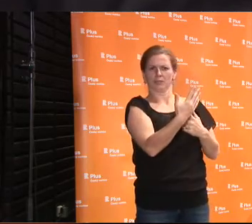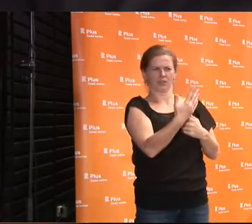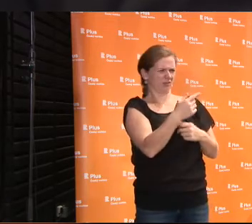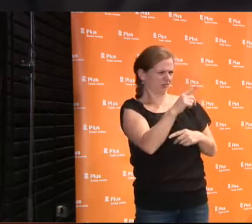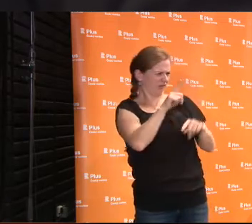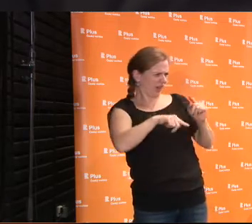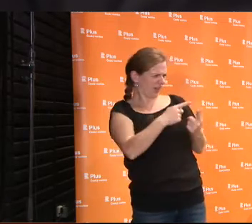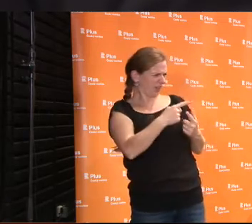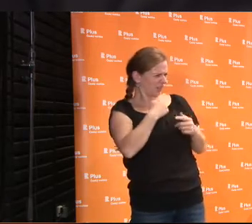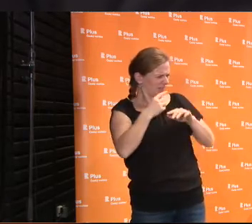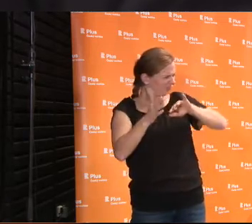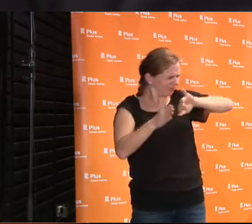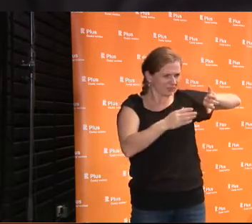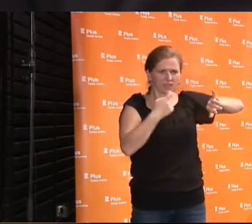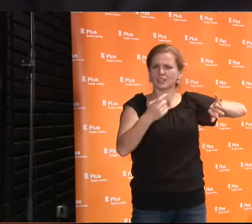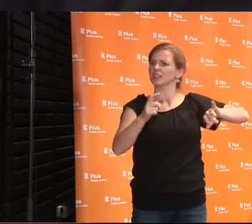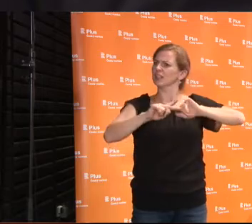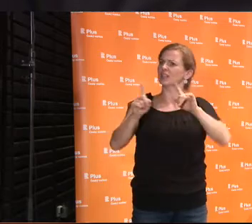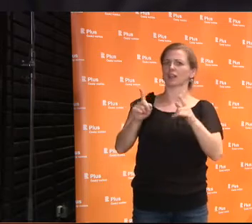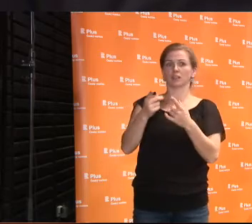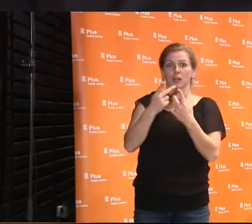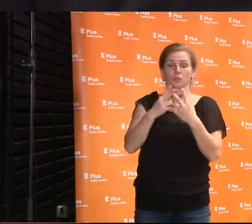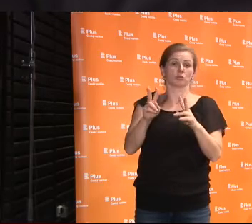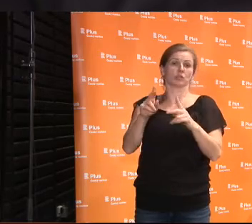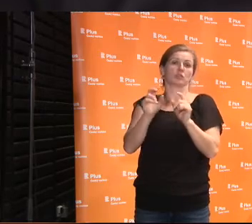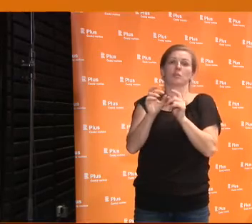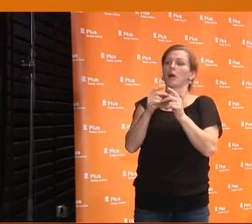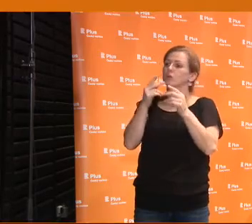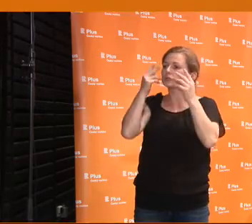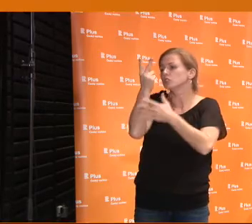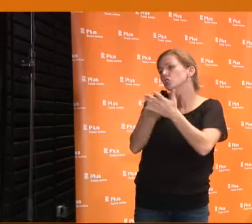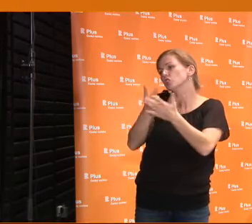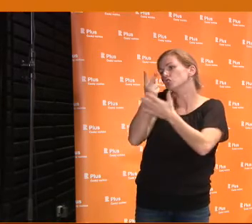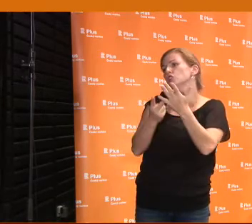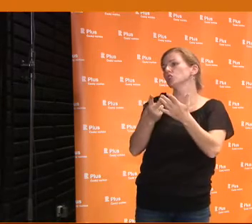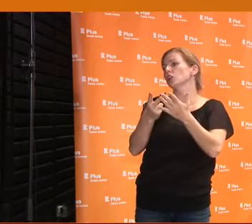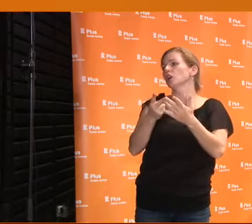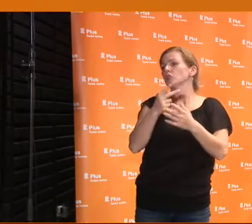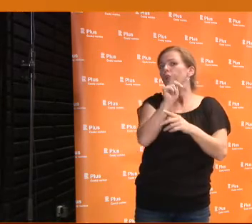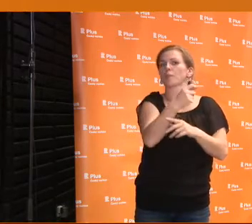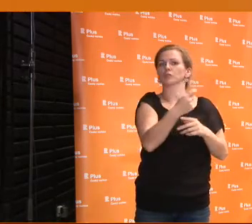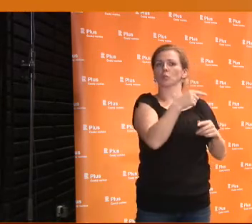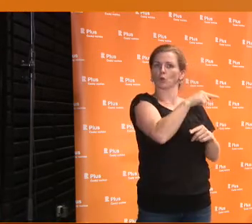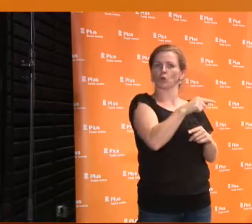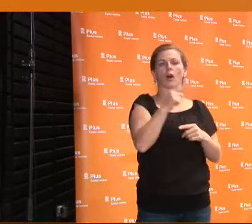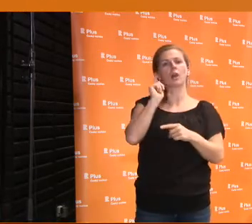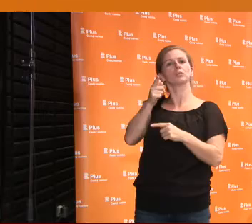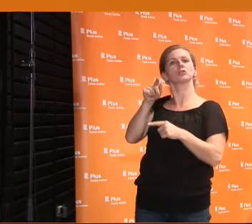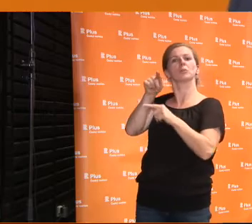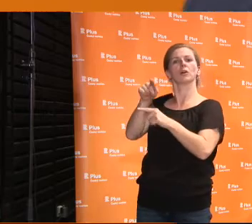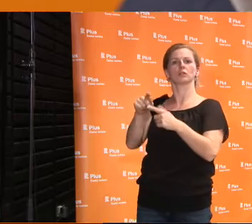budete moci věnovat investigativní žurnalistice, kvalitní. Nebude to skvělé? Čili jinými slovy, nejsem tady